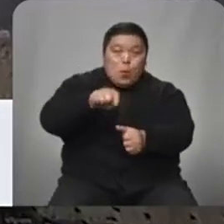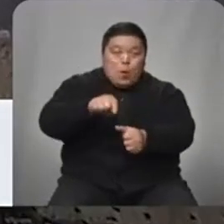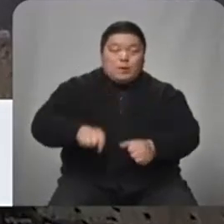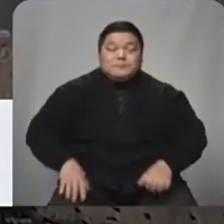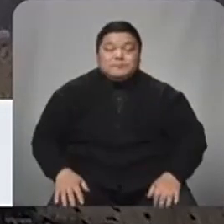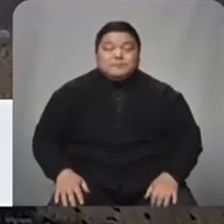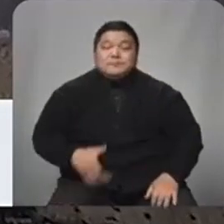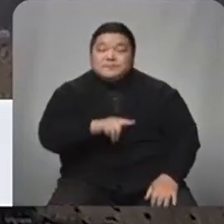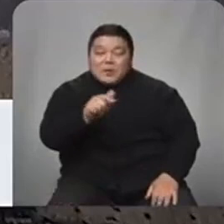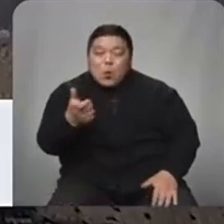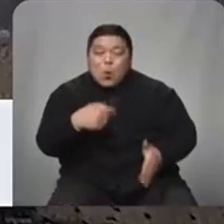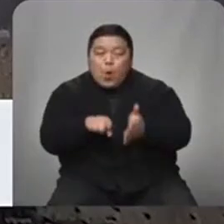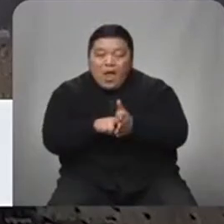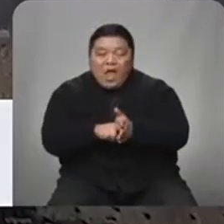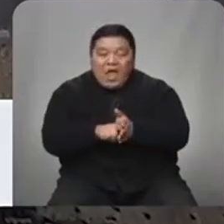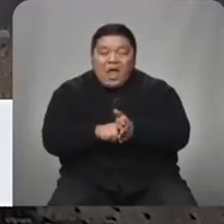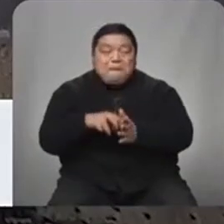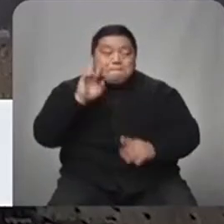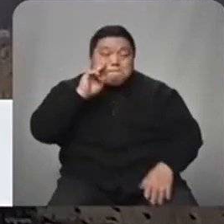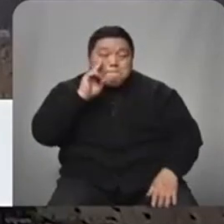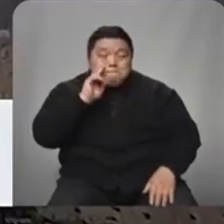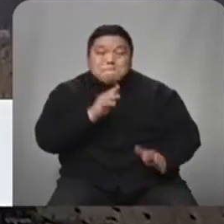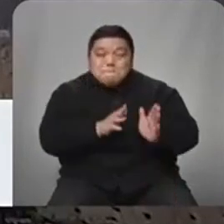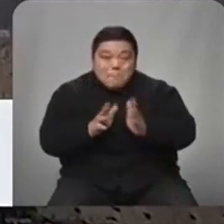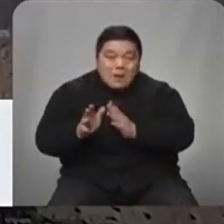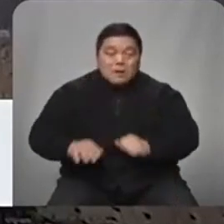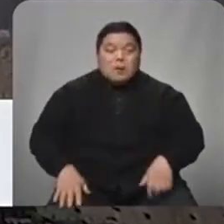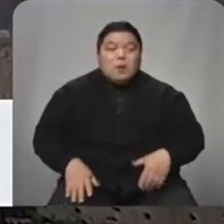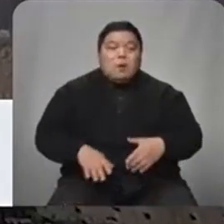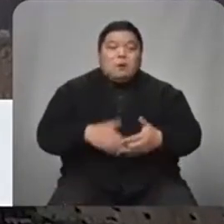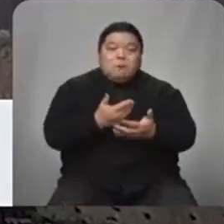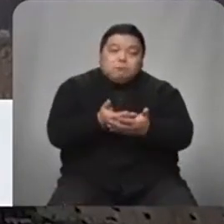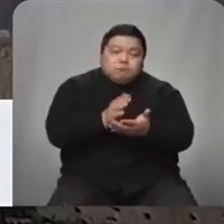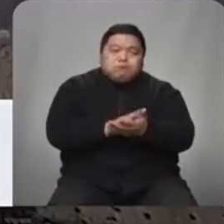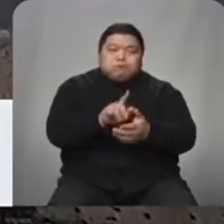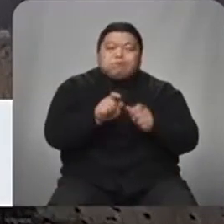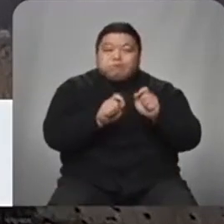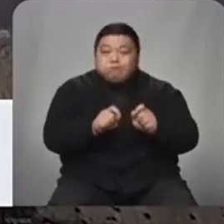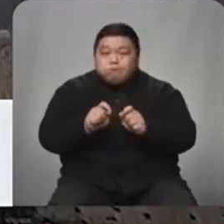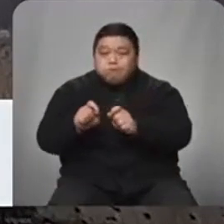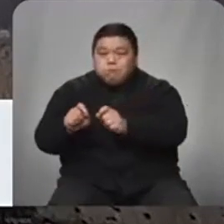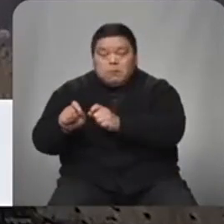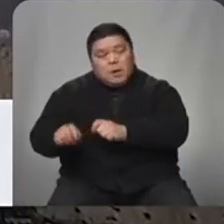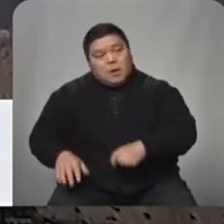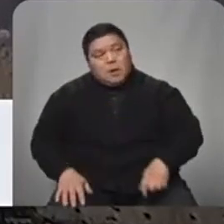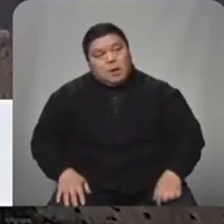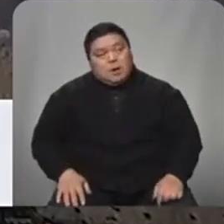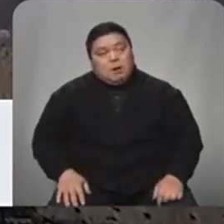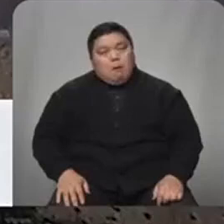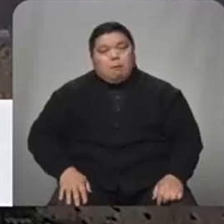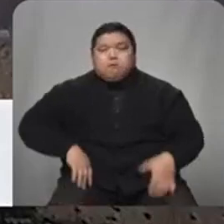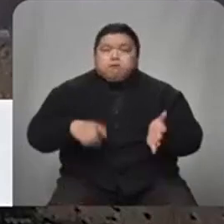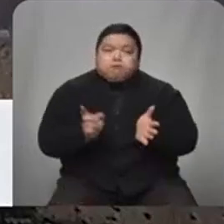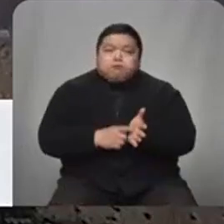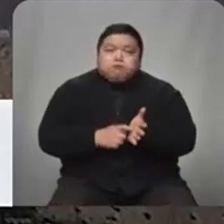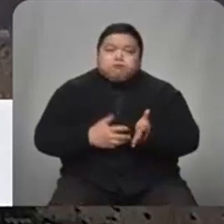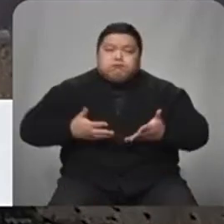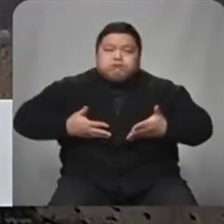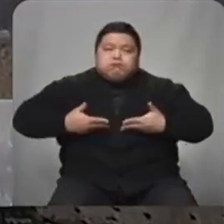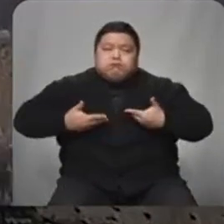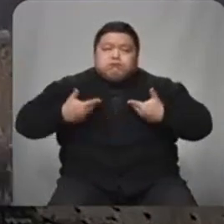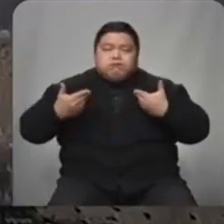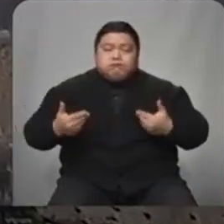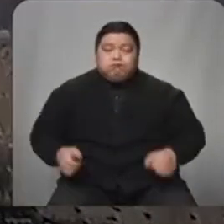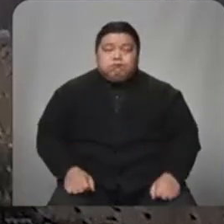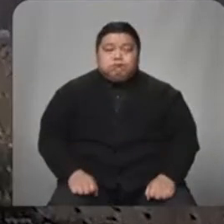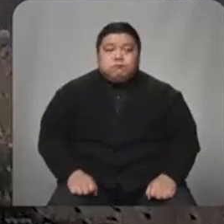개최 등을 위해 시설을 마련하는 건데요. 보수공사와 공사 지연 등이 잇따르면서 양양군 발등에 불이 떨어졌습니다. 노지영